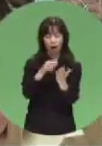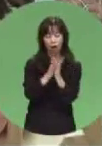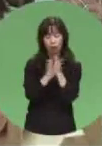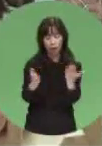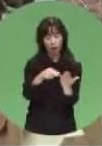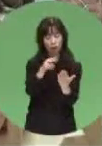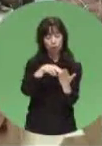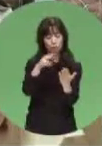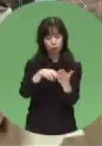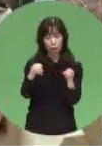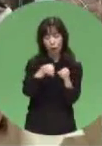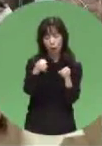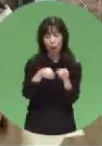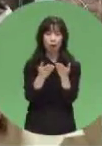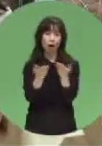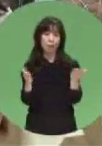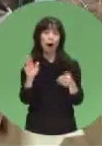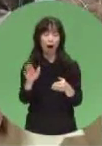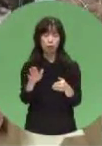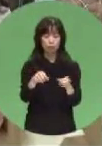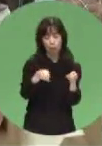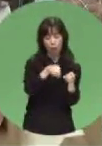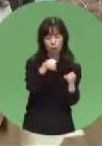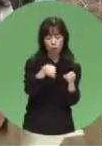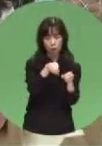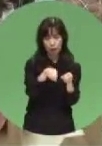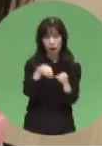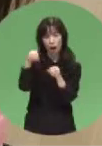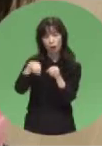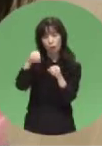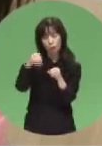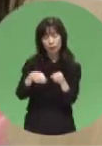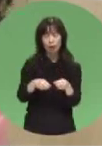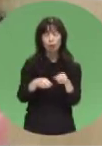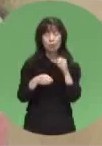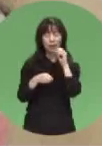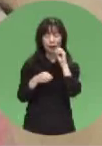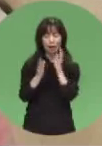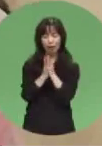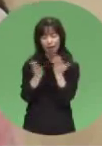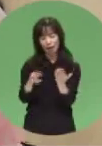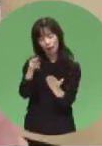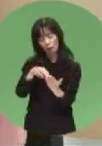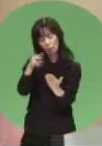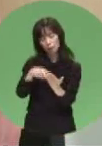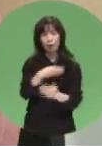読書カフェ、 はい、コーヒーや紅茶楽しみながら読書を楽しんでいただけます。